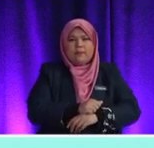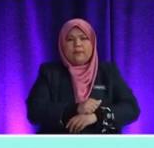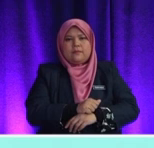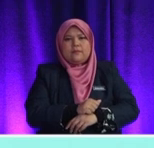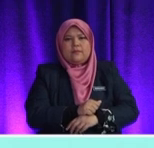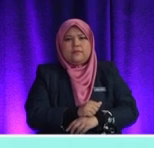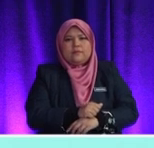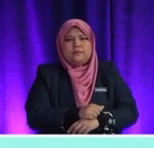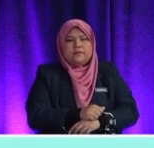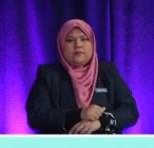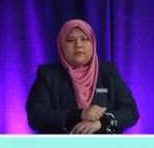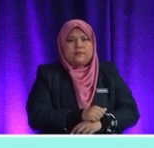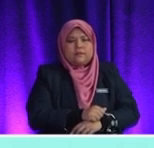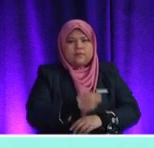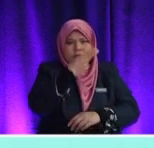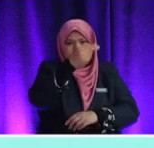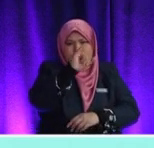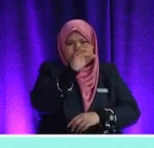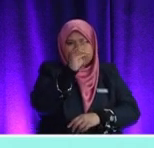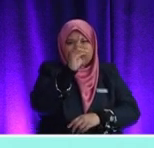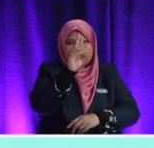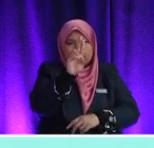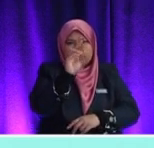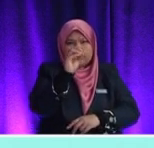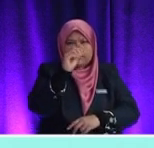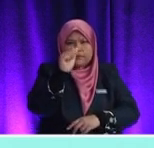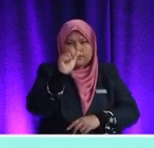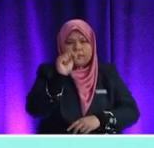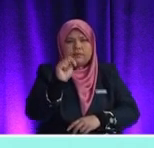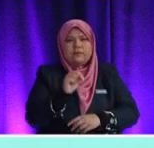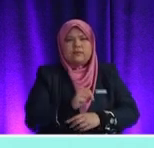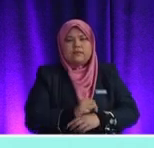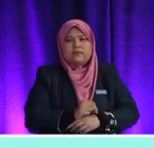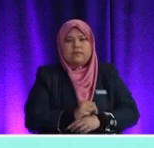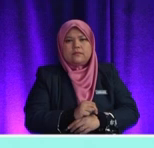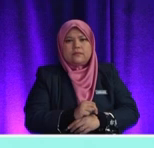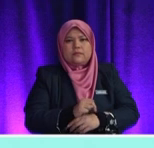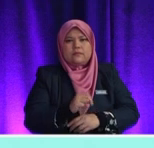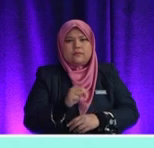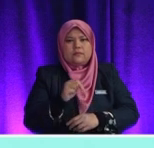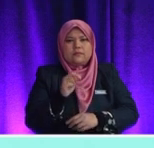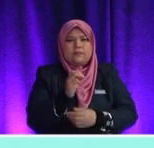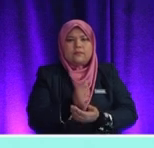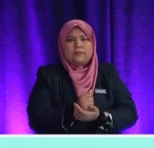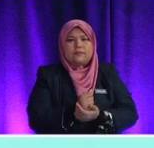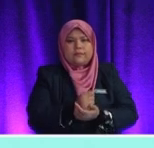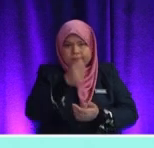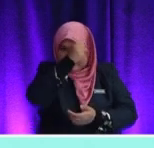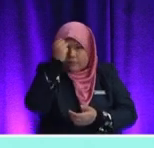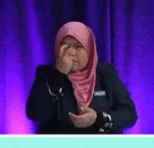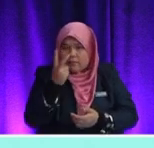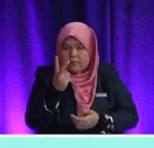akan hasilkan AEON hidrogen yang banyak kita akan dibebaskan dan petugas tapi kalau sang